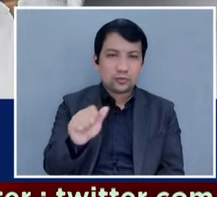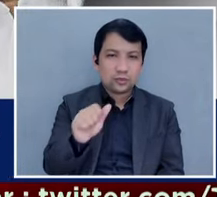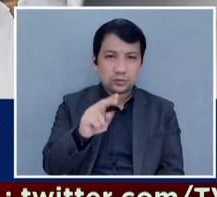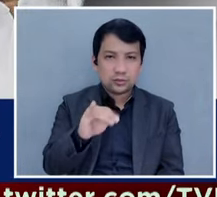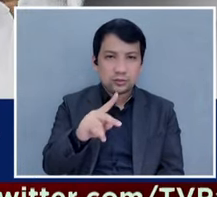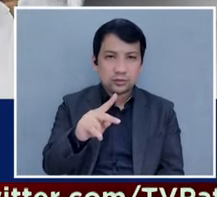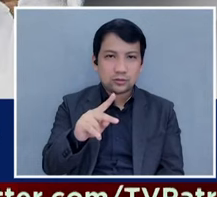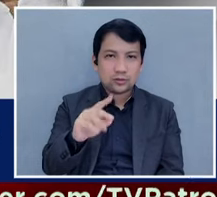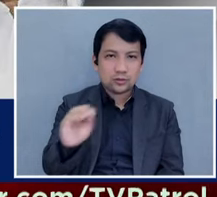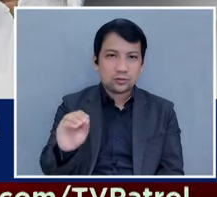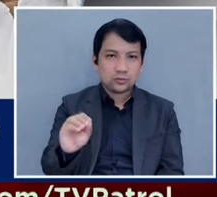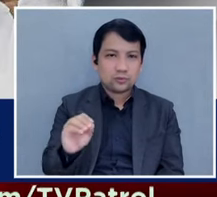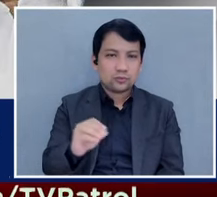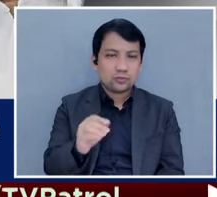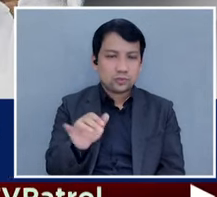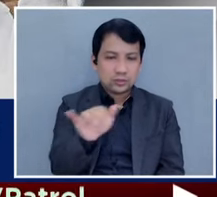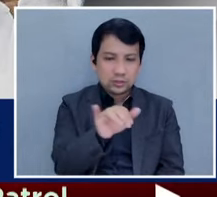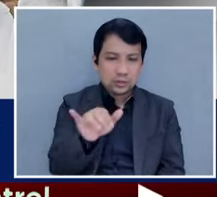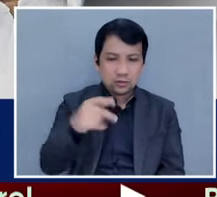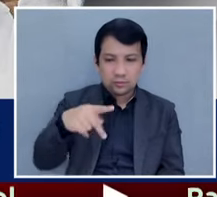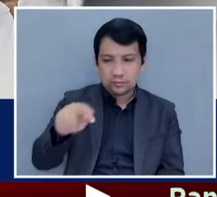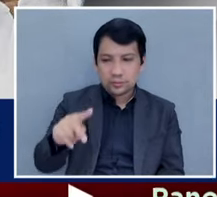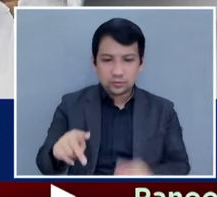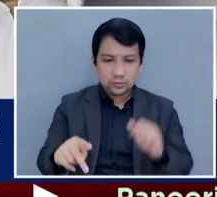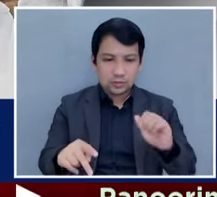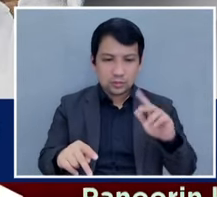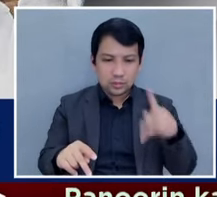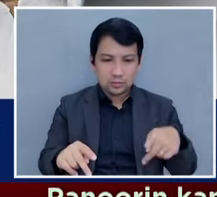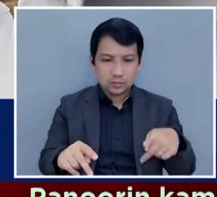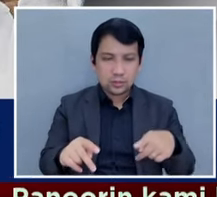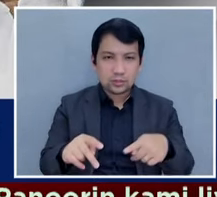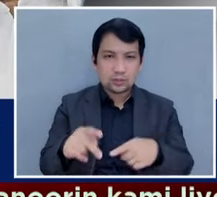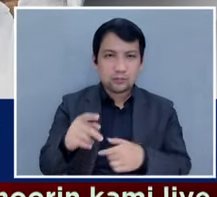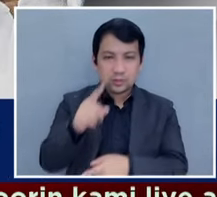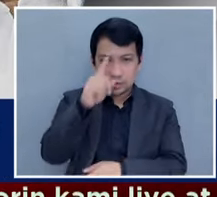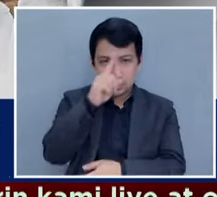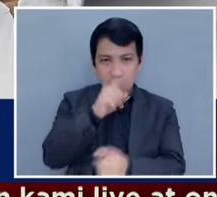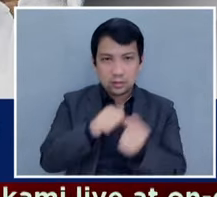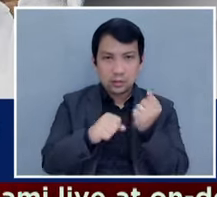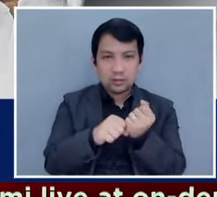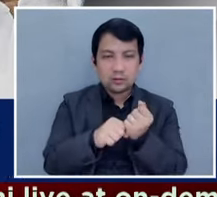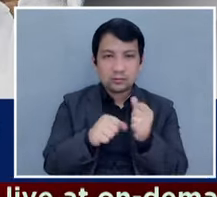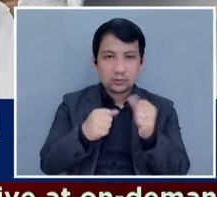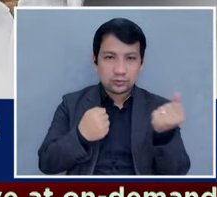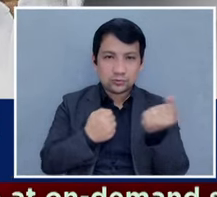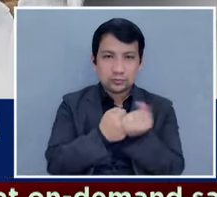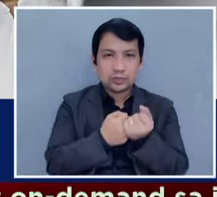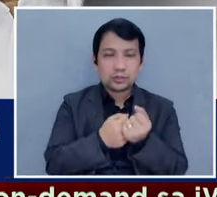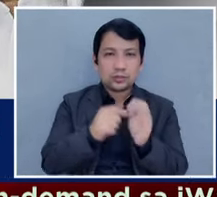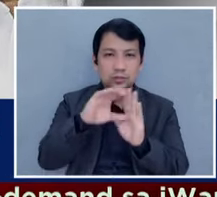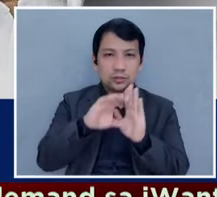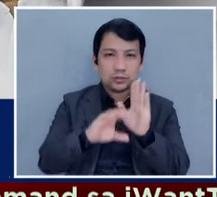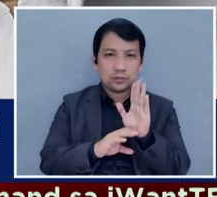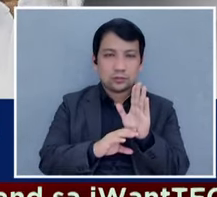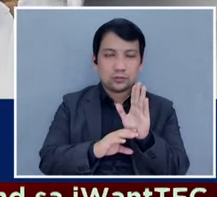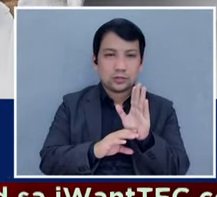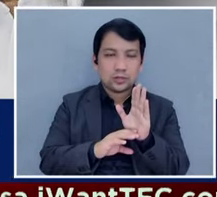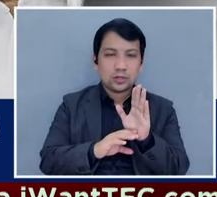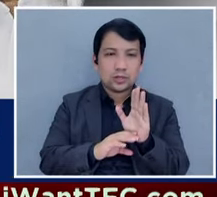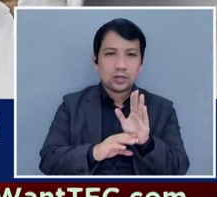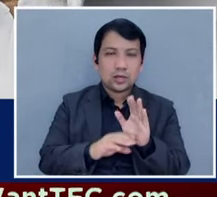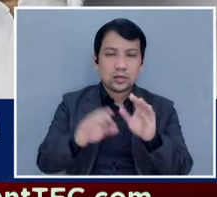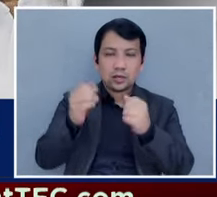dalawang ahensya sa konstitusyon, pagpapatupad ng batas, maging sa Pangulo bilang Commander-in-Chief ng